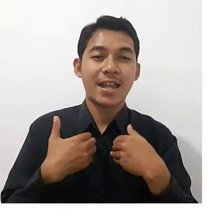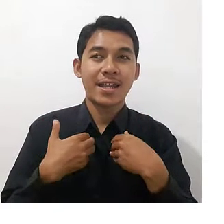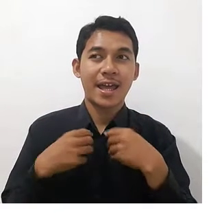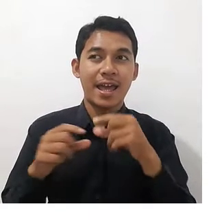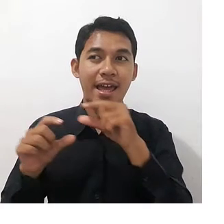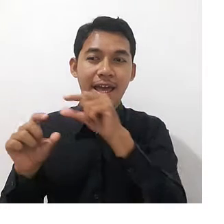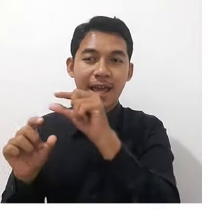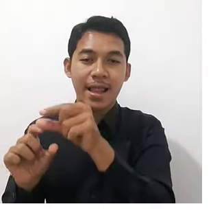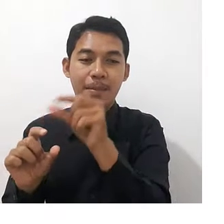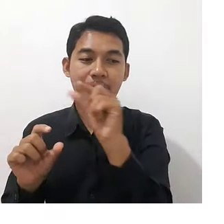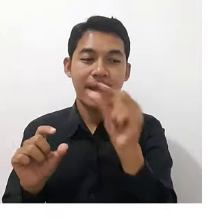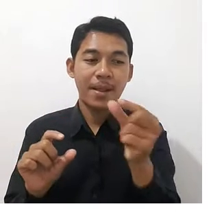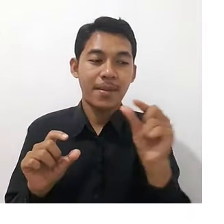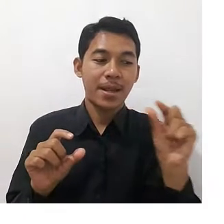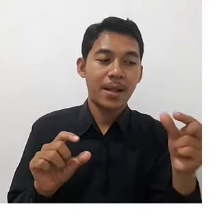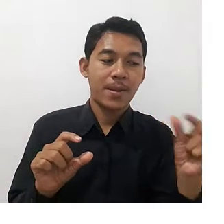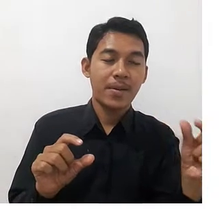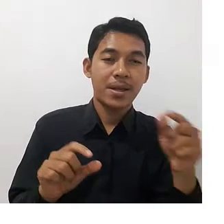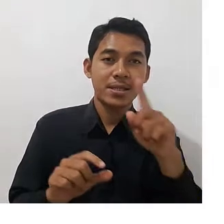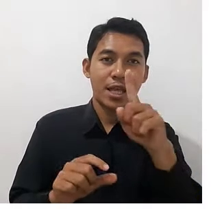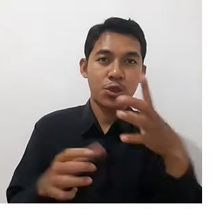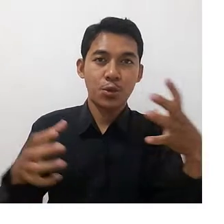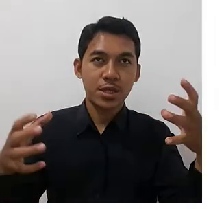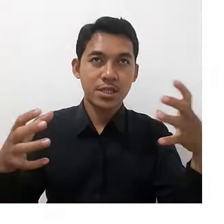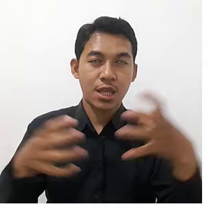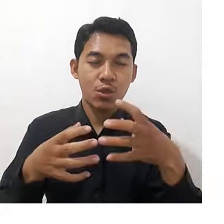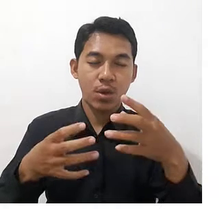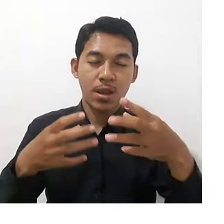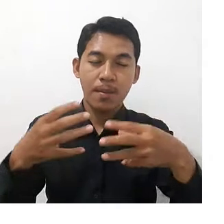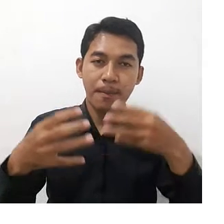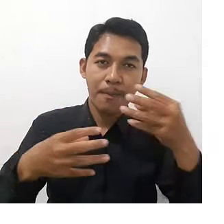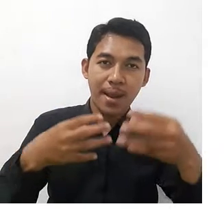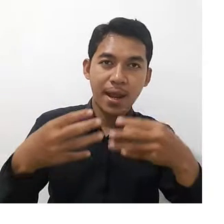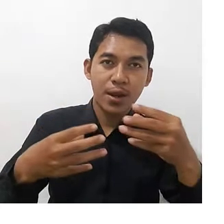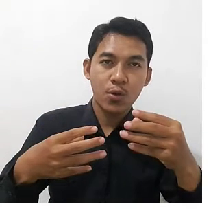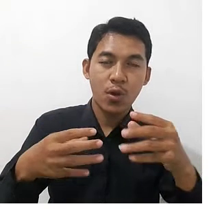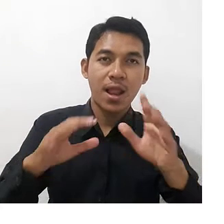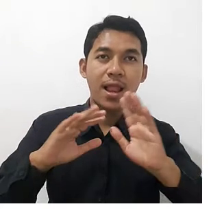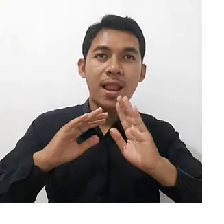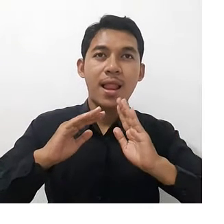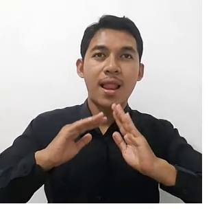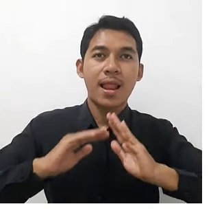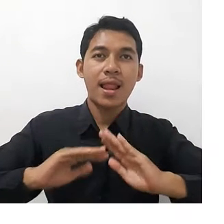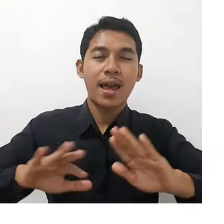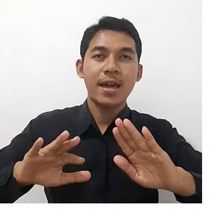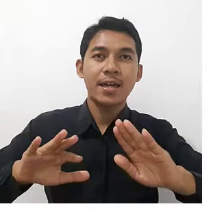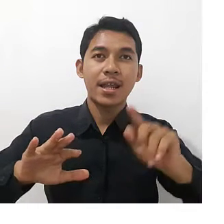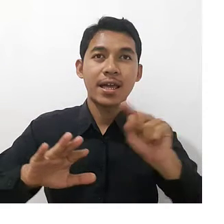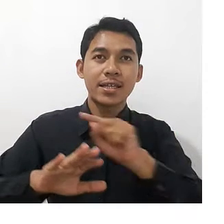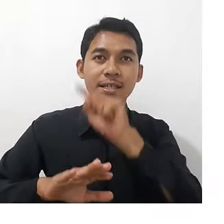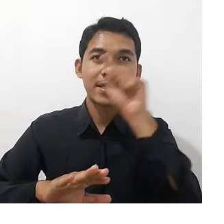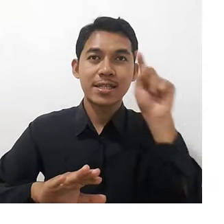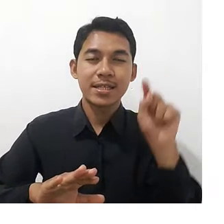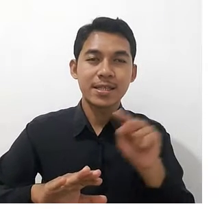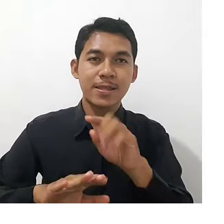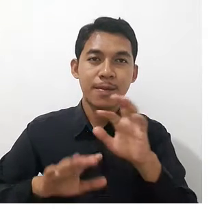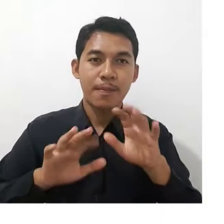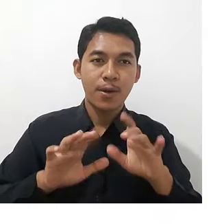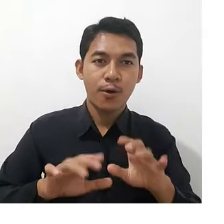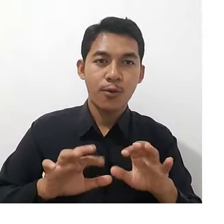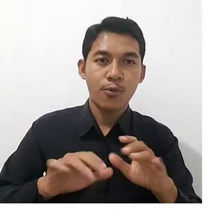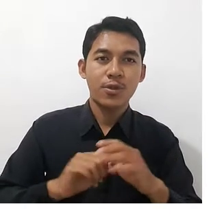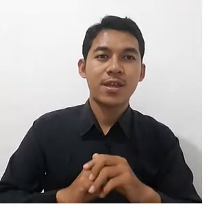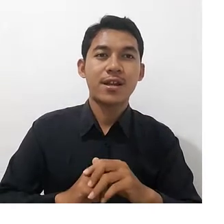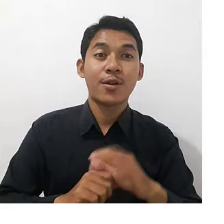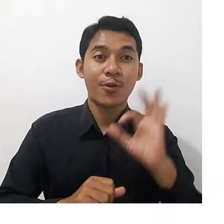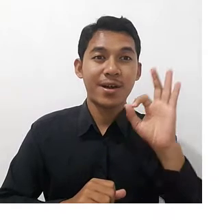ini akhirnya dia memiliki satu proses yang padu gitu tuh. Nah, dia akhirnya lahirlah sebagai sistem komputer gitu tuh.